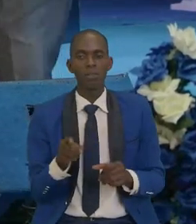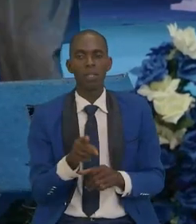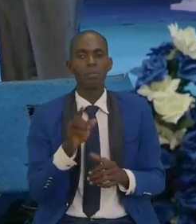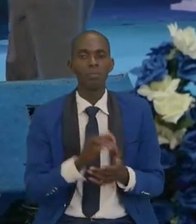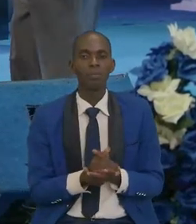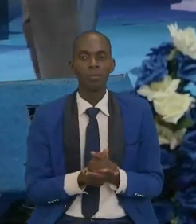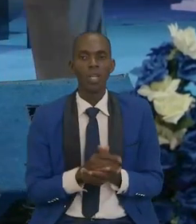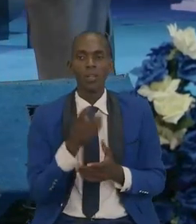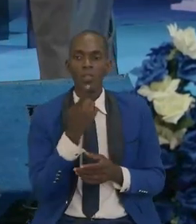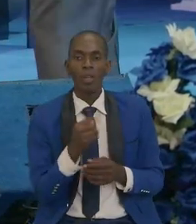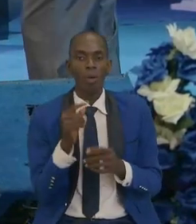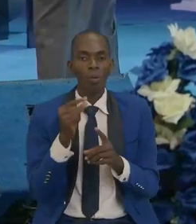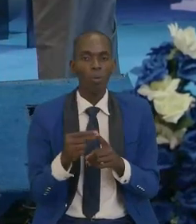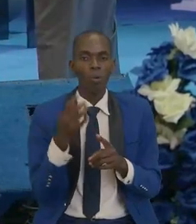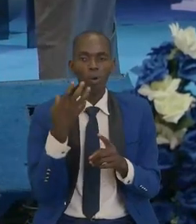l'ont reçue.